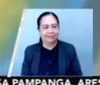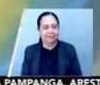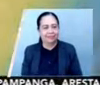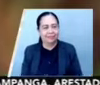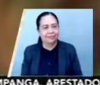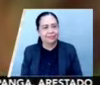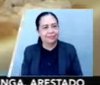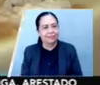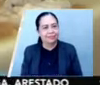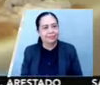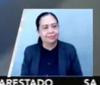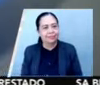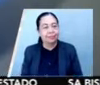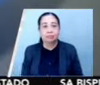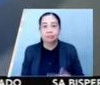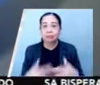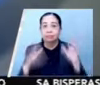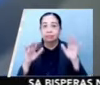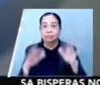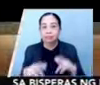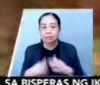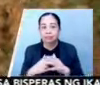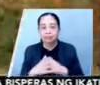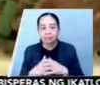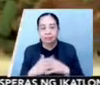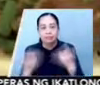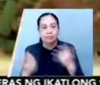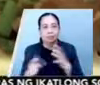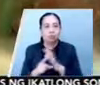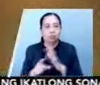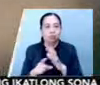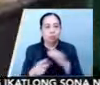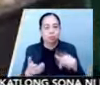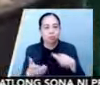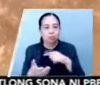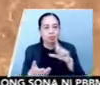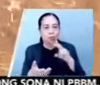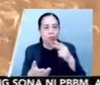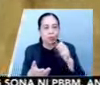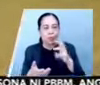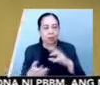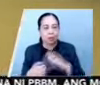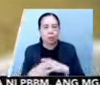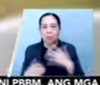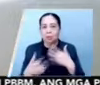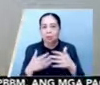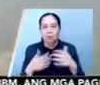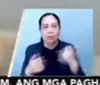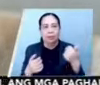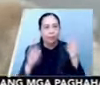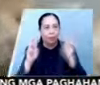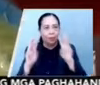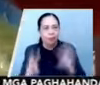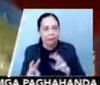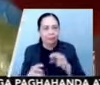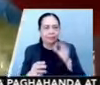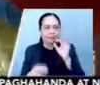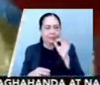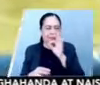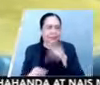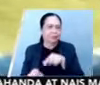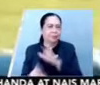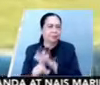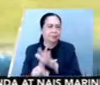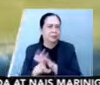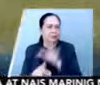Kahit tagulan, may tubong lugaw ka raw. All weather man ang paboritong lugaw ng mga Pinoy, mas hinahanap-hanap